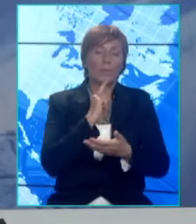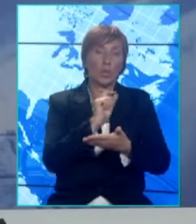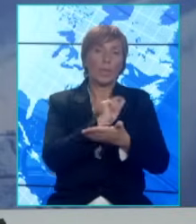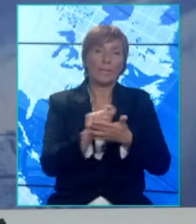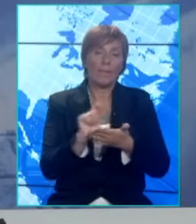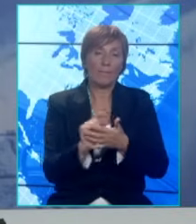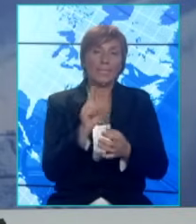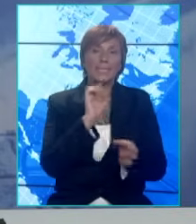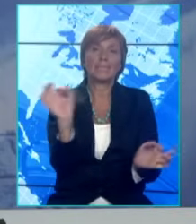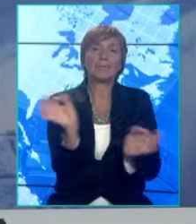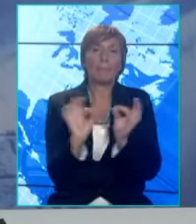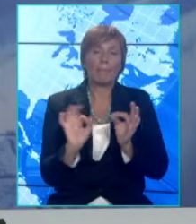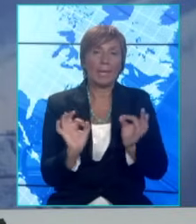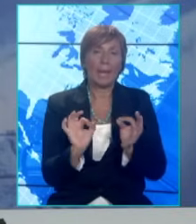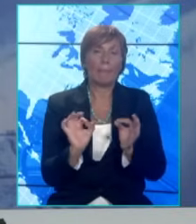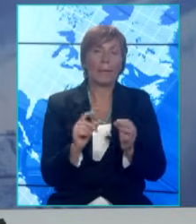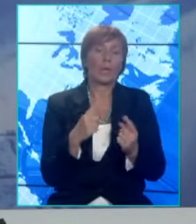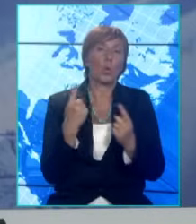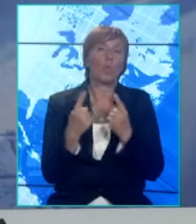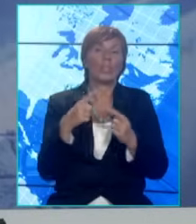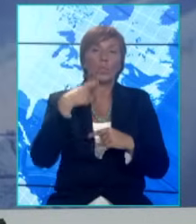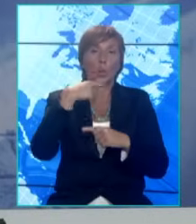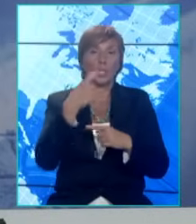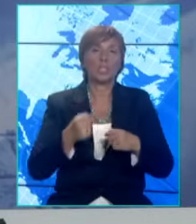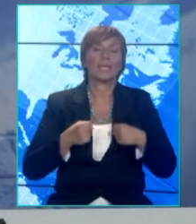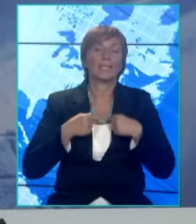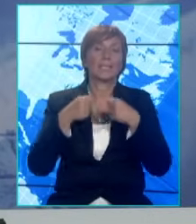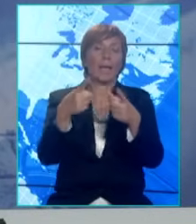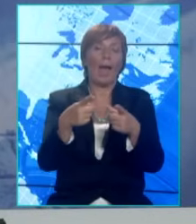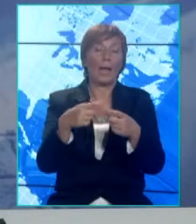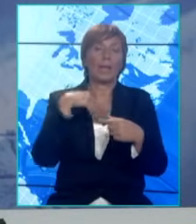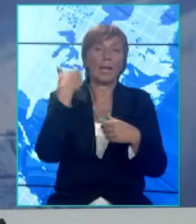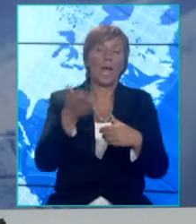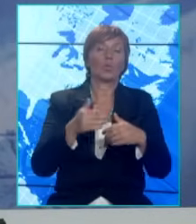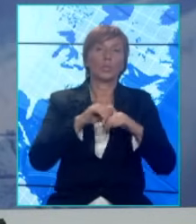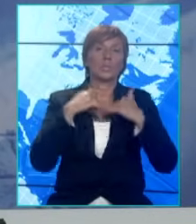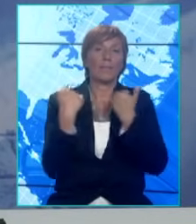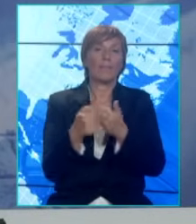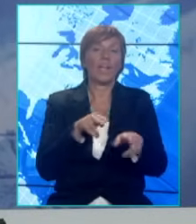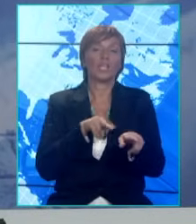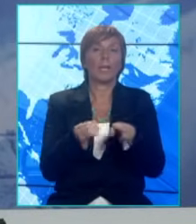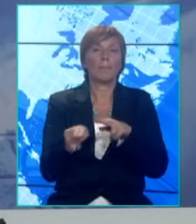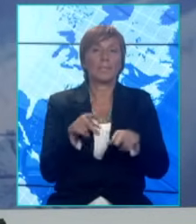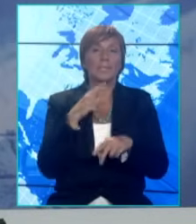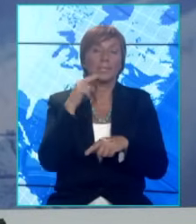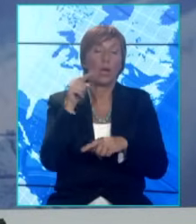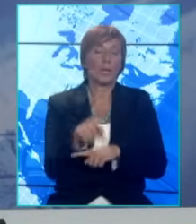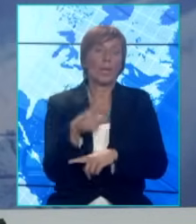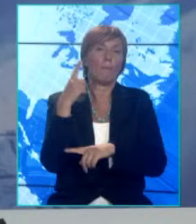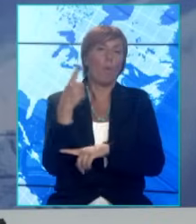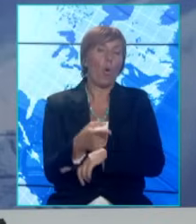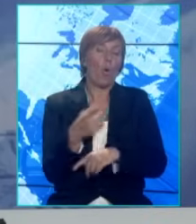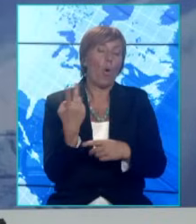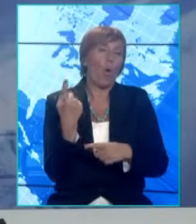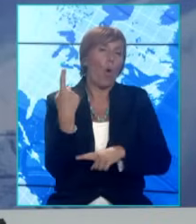i spreman je, uvjetno rečeno, za slanje nakon što se vijeće ministara o njemu odredi. Tako